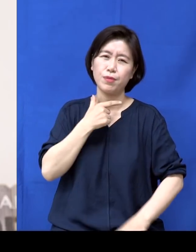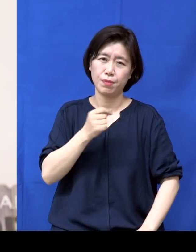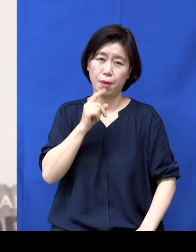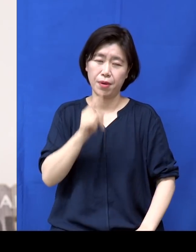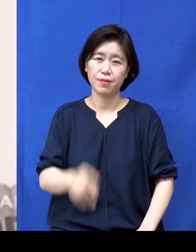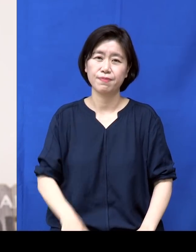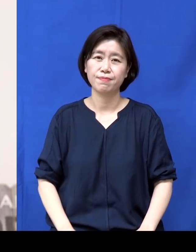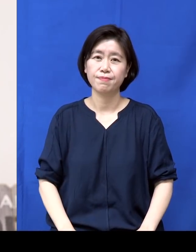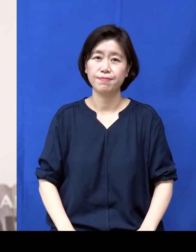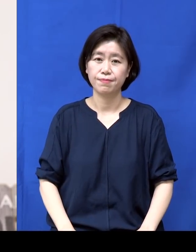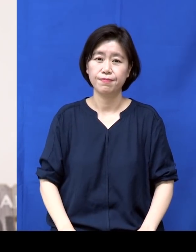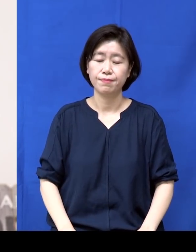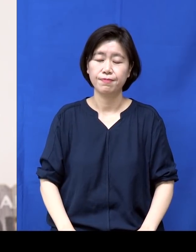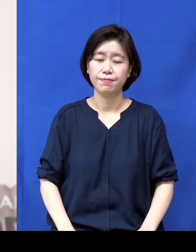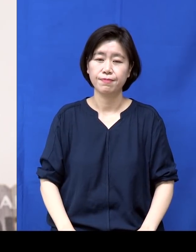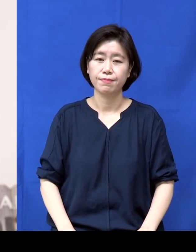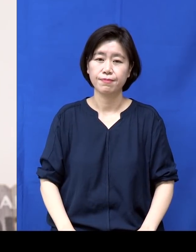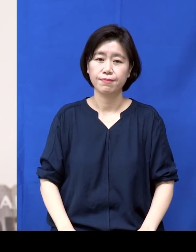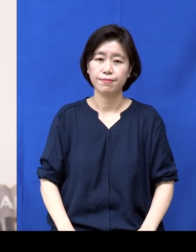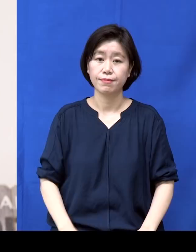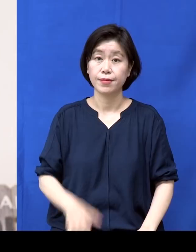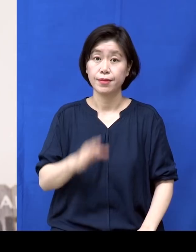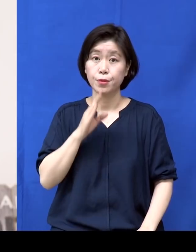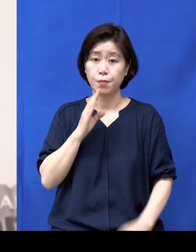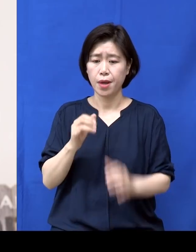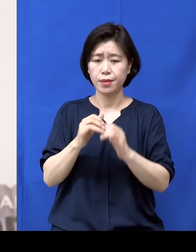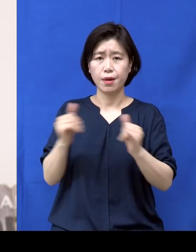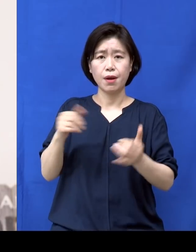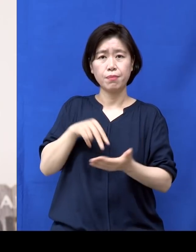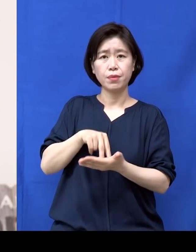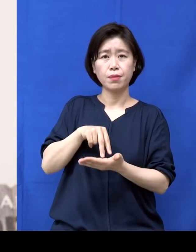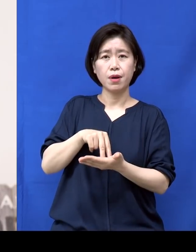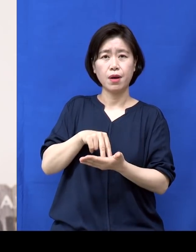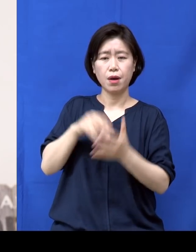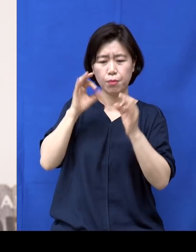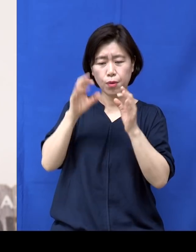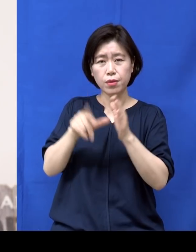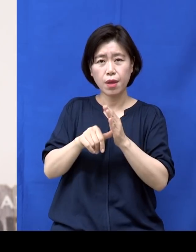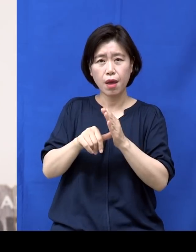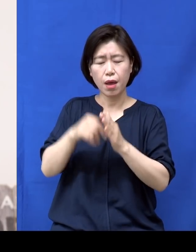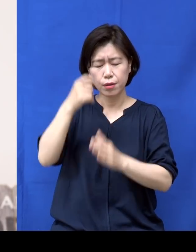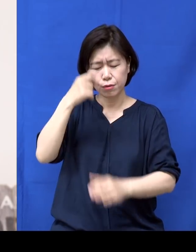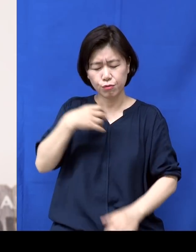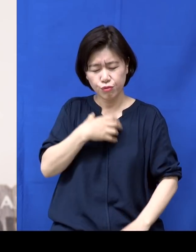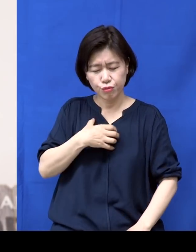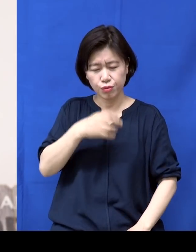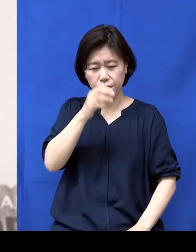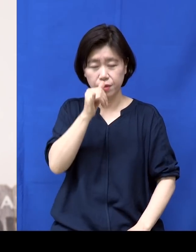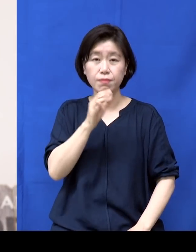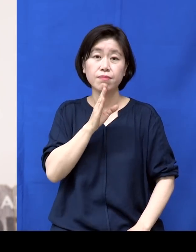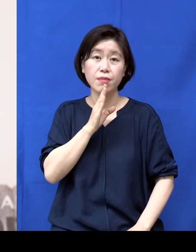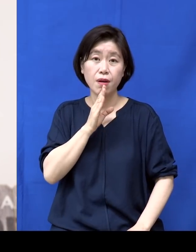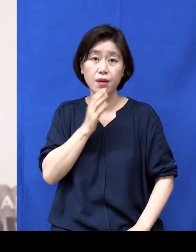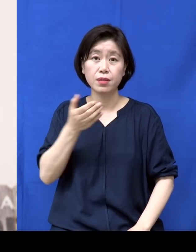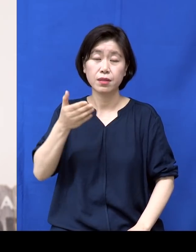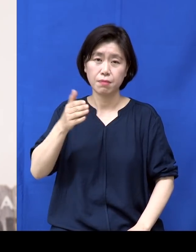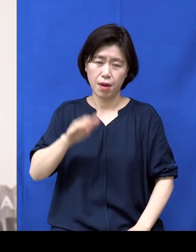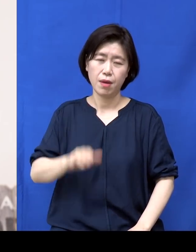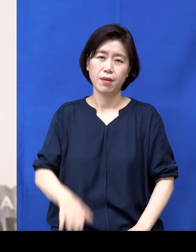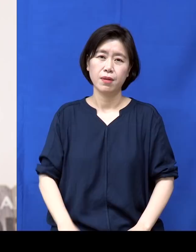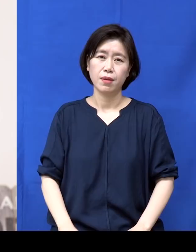근데 너무 인간적으로는 슬픈 일이지만 남아있는 저에게는 어떻게 보면 그 아이의 죽음에